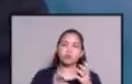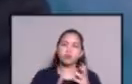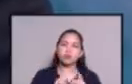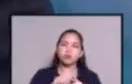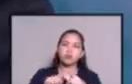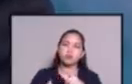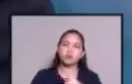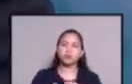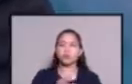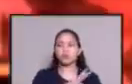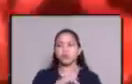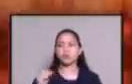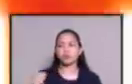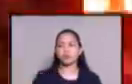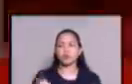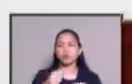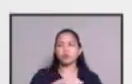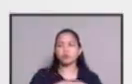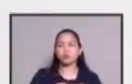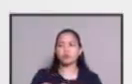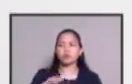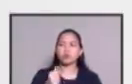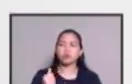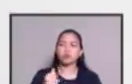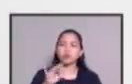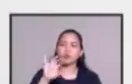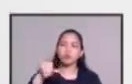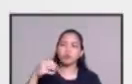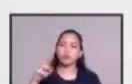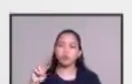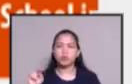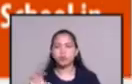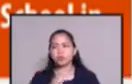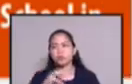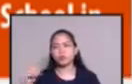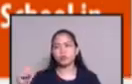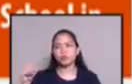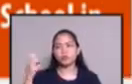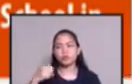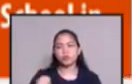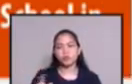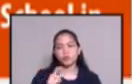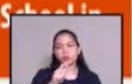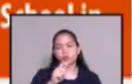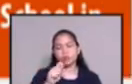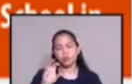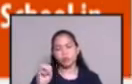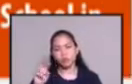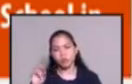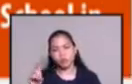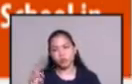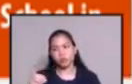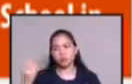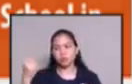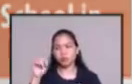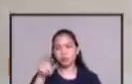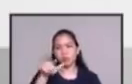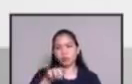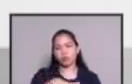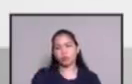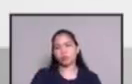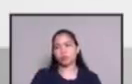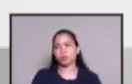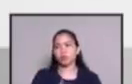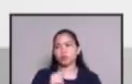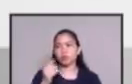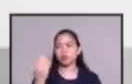kawad ng kuryente. Apektado nito ang ilang bahagi ng Juan Luna at P. Herrera Street sa Tondo bago maghating gabi mamaya. Damay rin